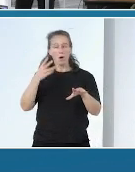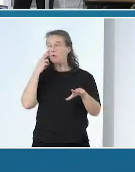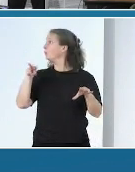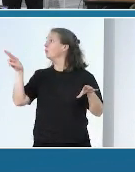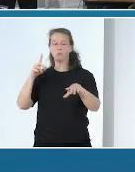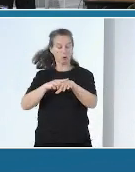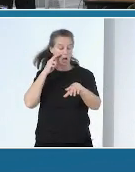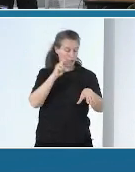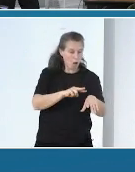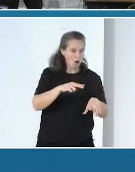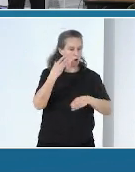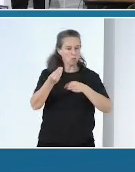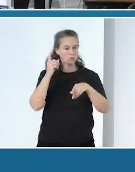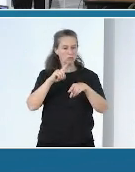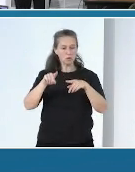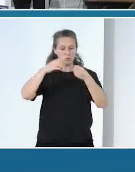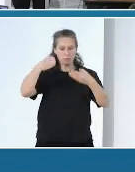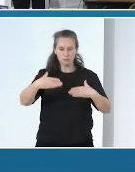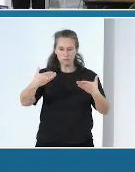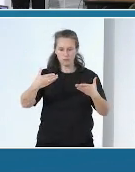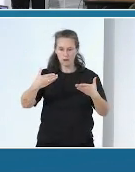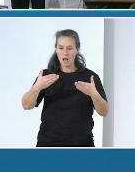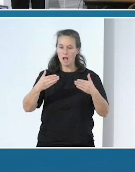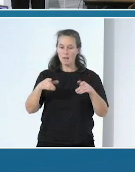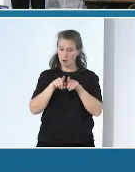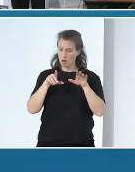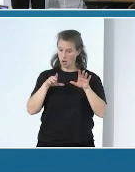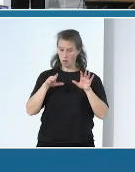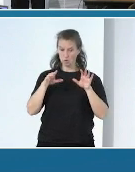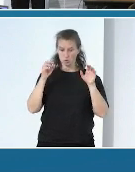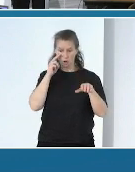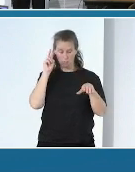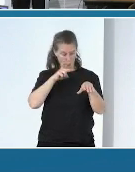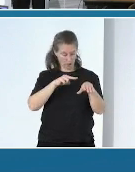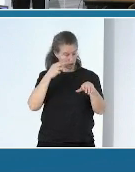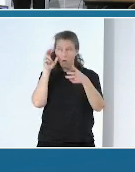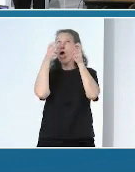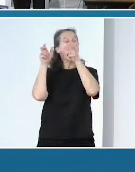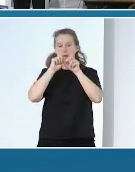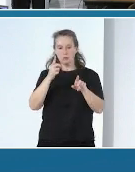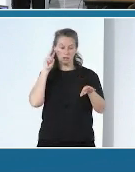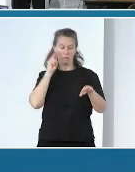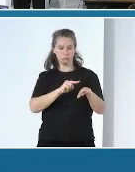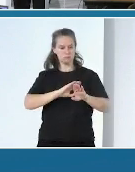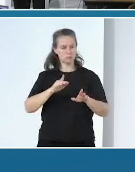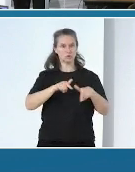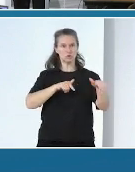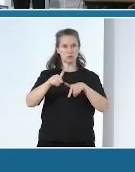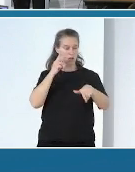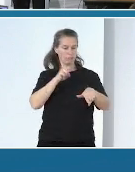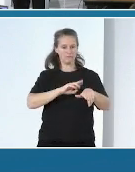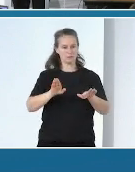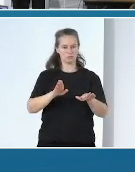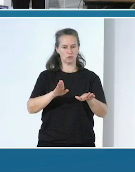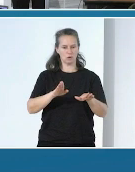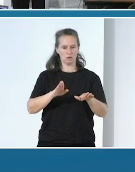regarde l'heure. Bon. Et j'ai pas pour autant le regard qui part dans tous les sens. J'ai pas un